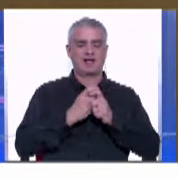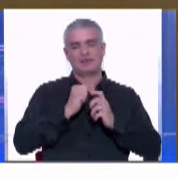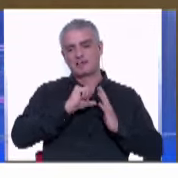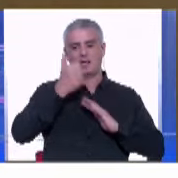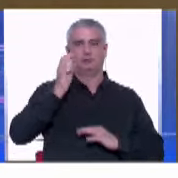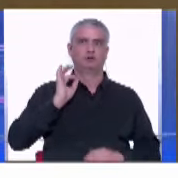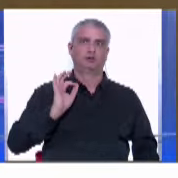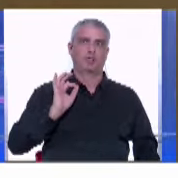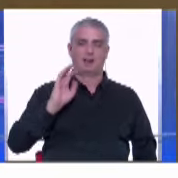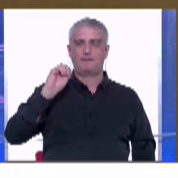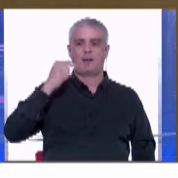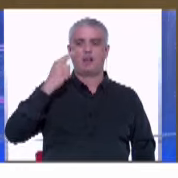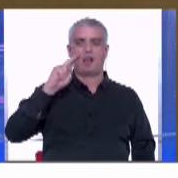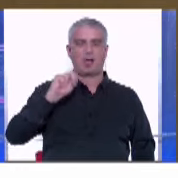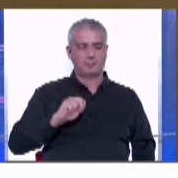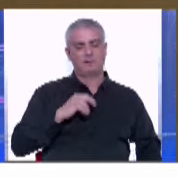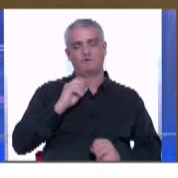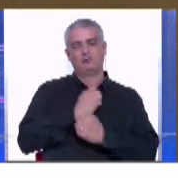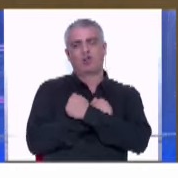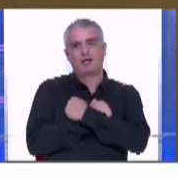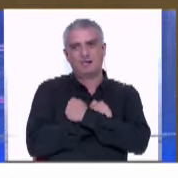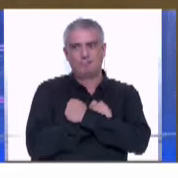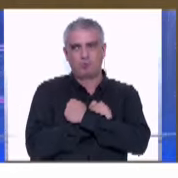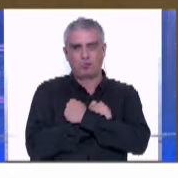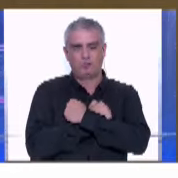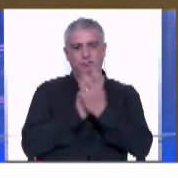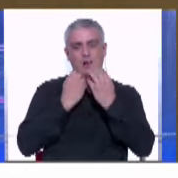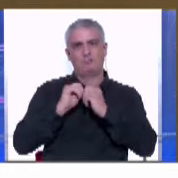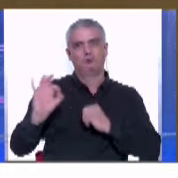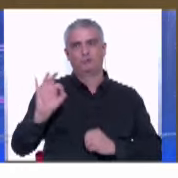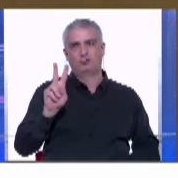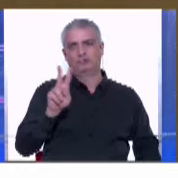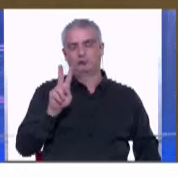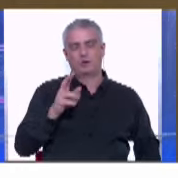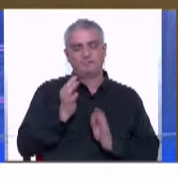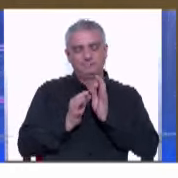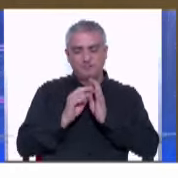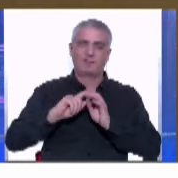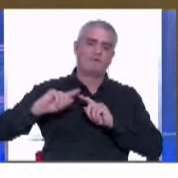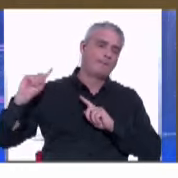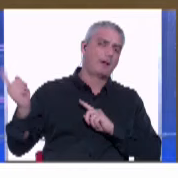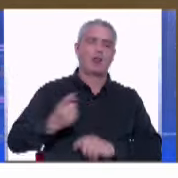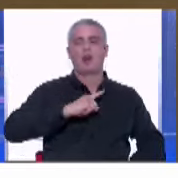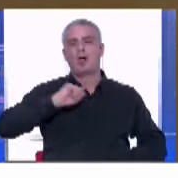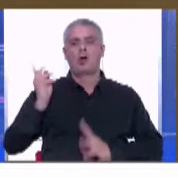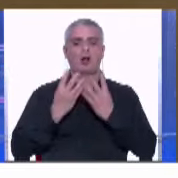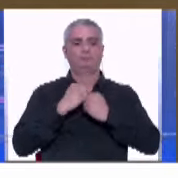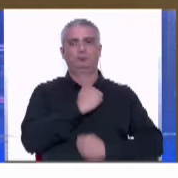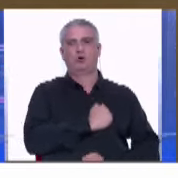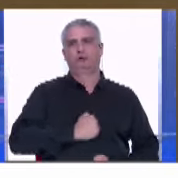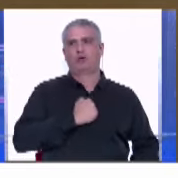של מגלן, לשלוח חיבוק למשפחות שלהם ספציפית, ובכלל לכל המשפחות